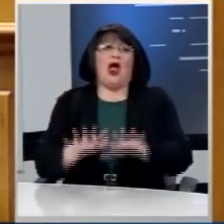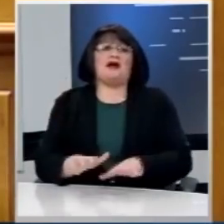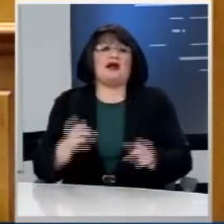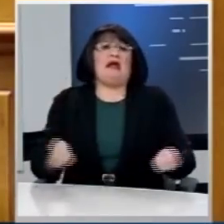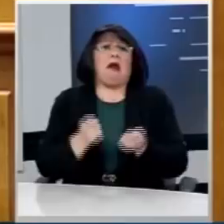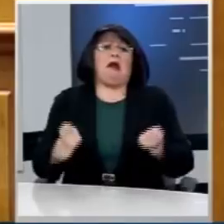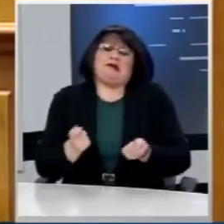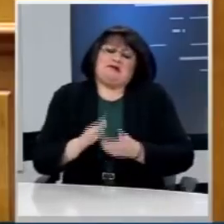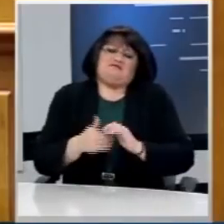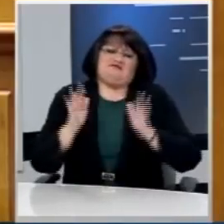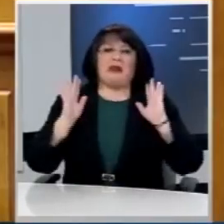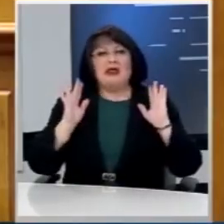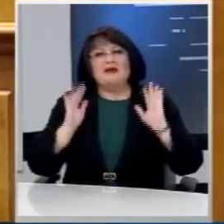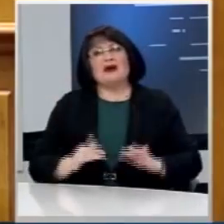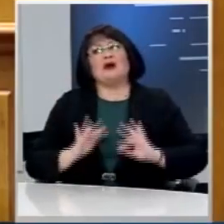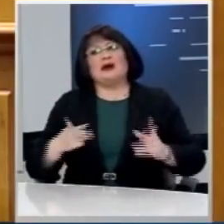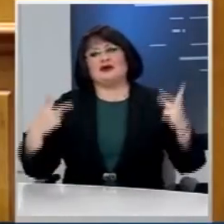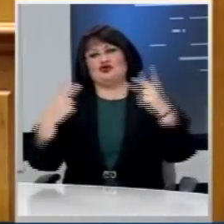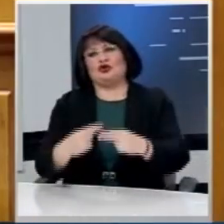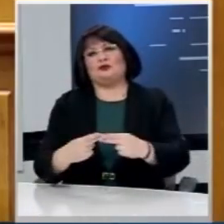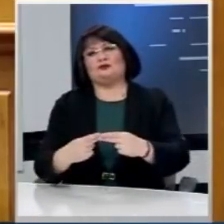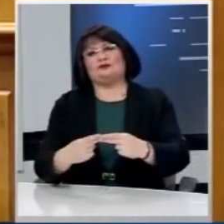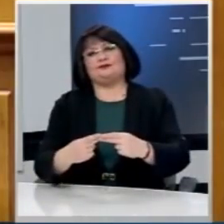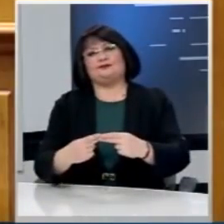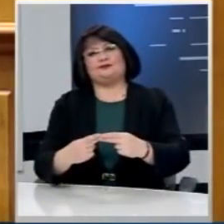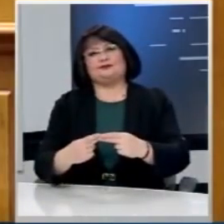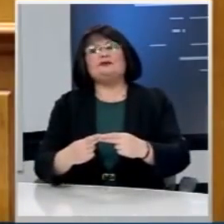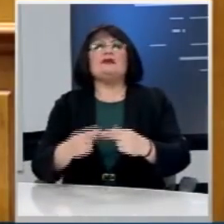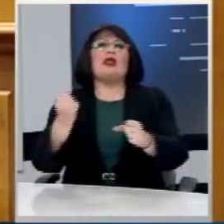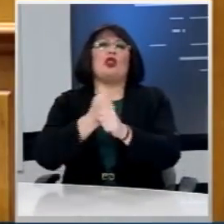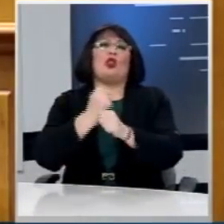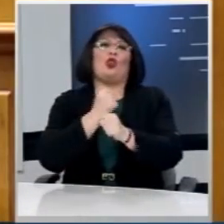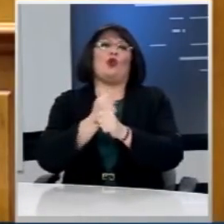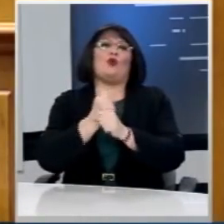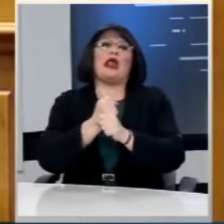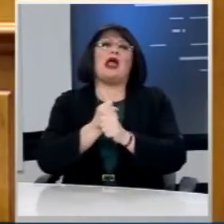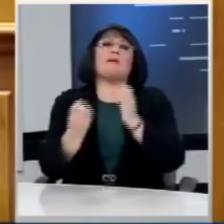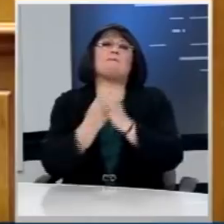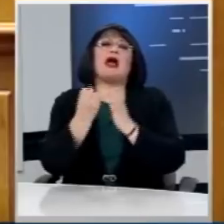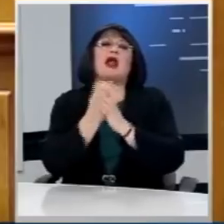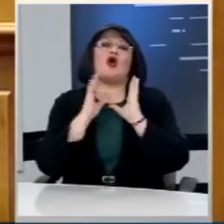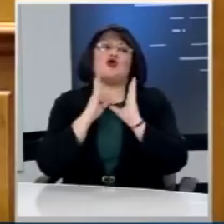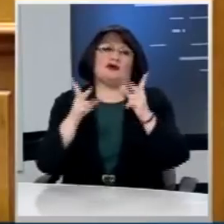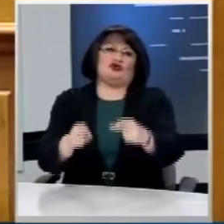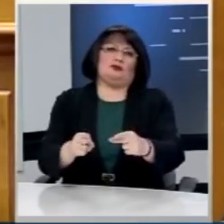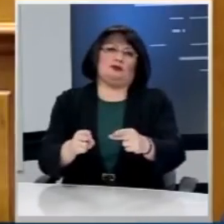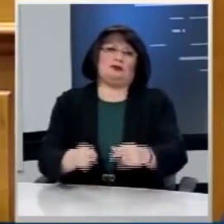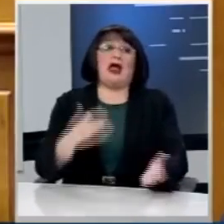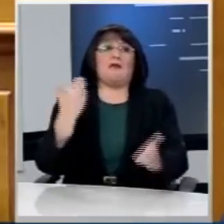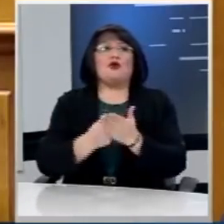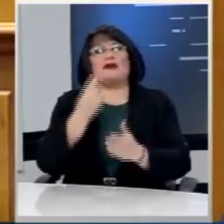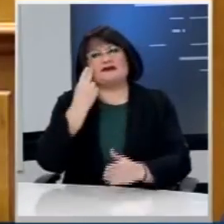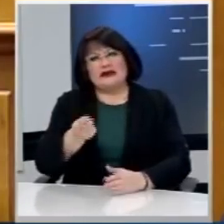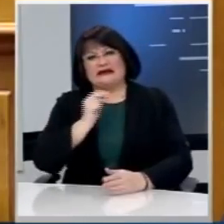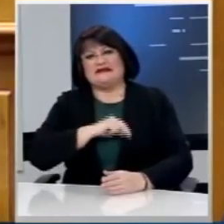του εργατικού δυναμικού ή τη διακοπή της λειτουργίας και τις επιπτώσεις της στην παραγωγή. Αποδεικνύεται πως